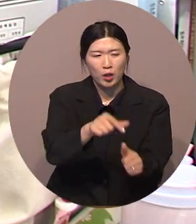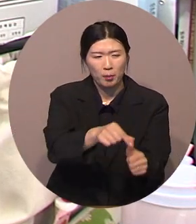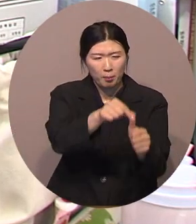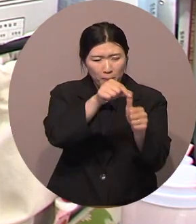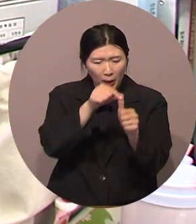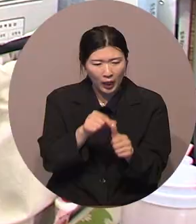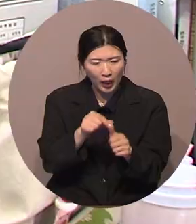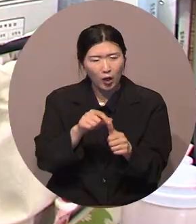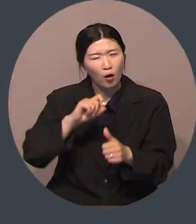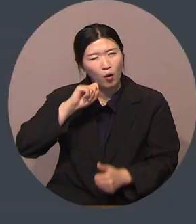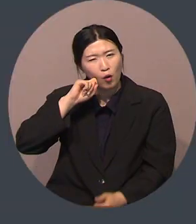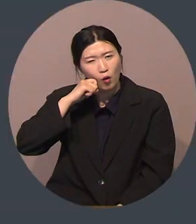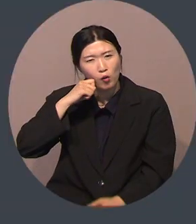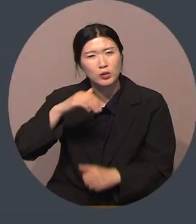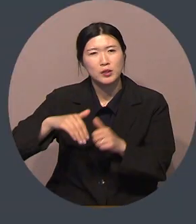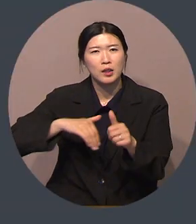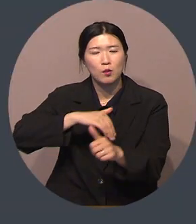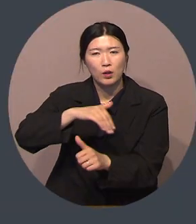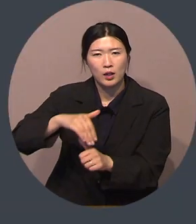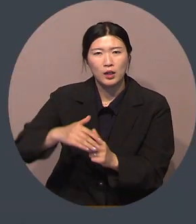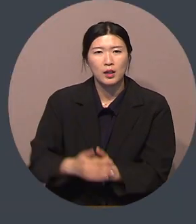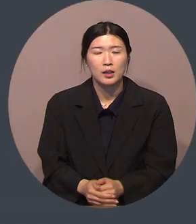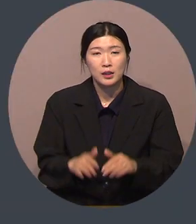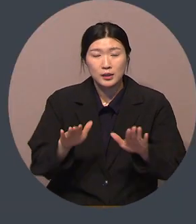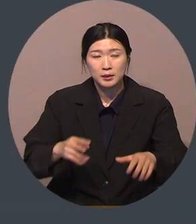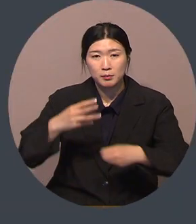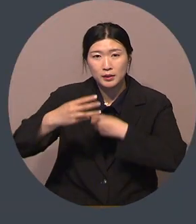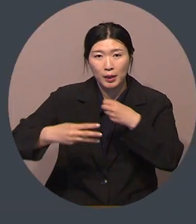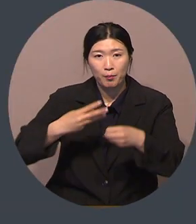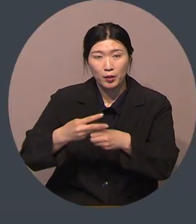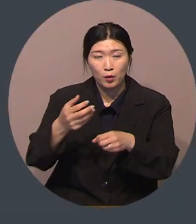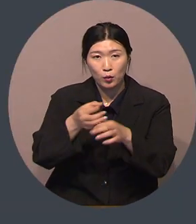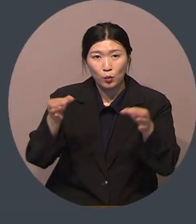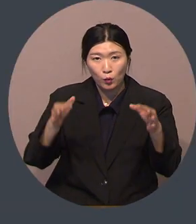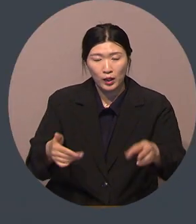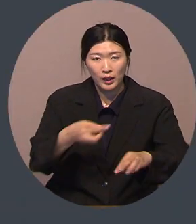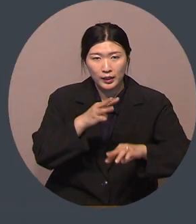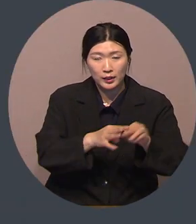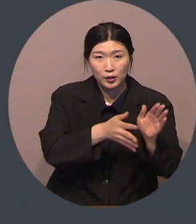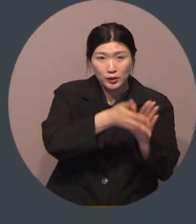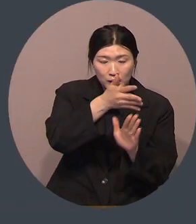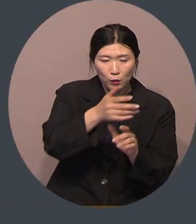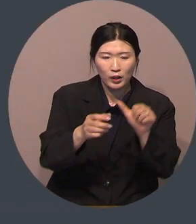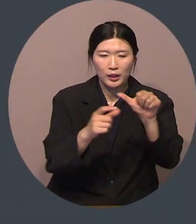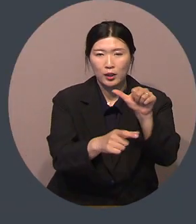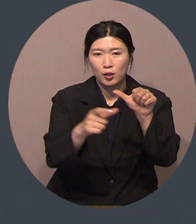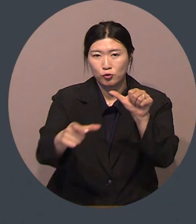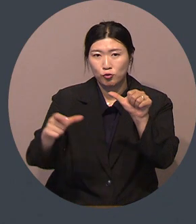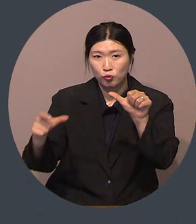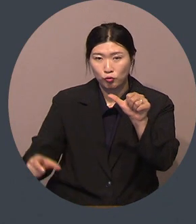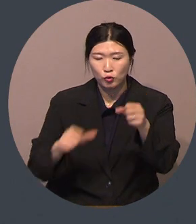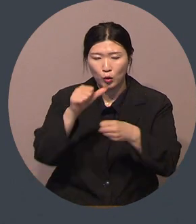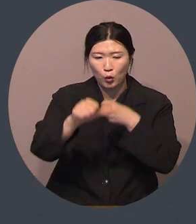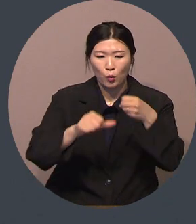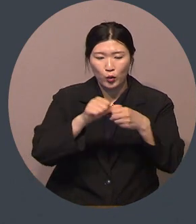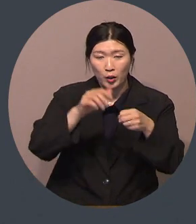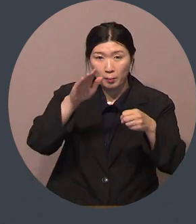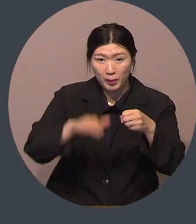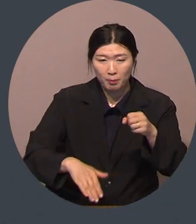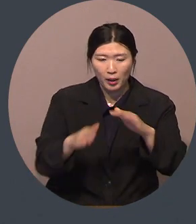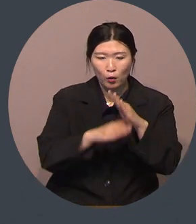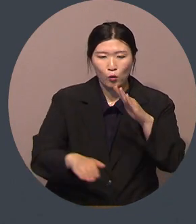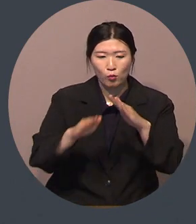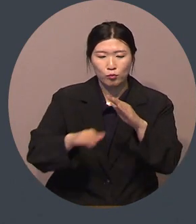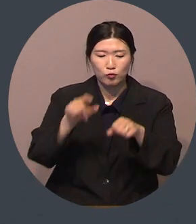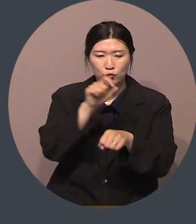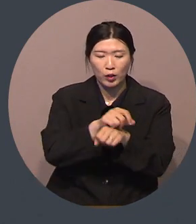위기감 때문입니다 실제 지난 3년간 대전시와 다섯 개 구에서 매년 5년 미만 저연차 공무원 3